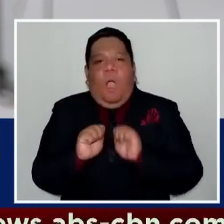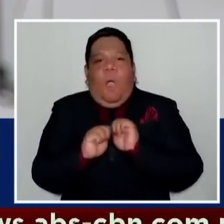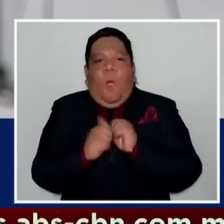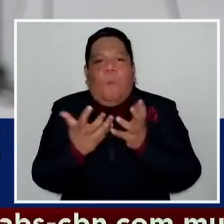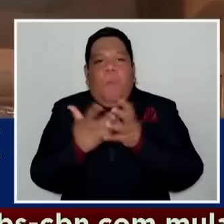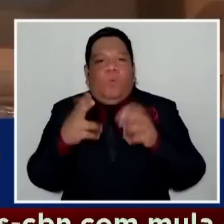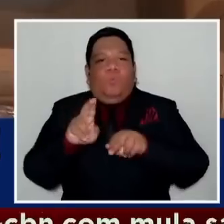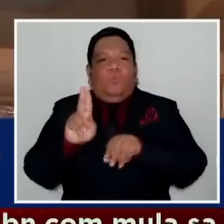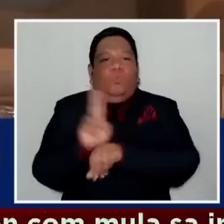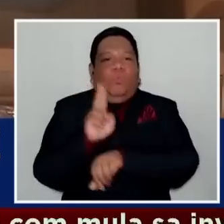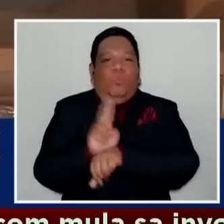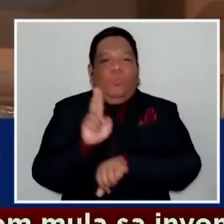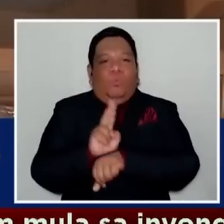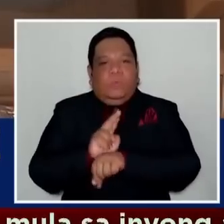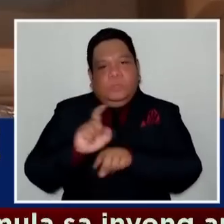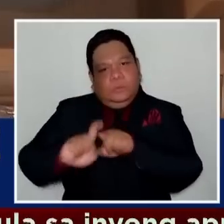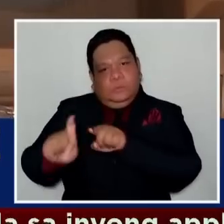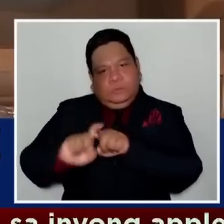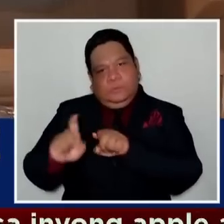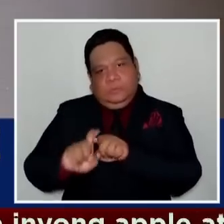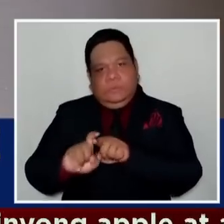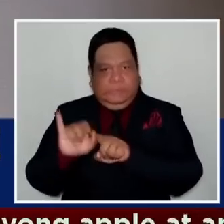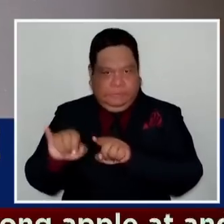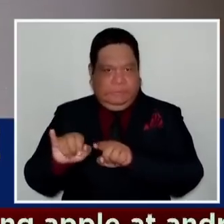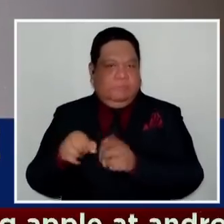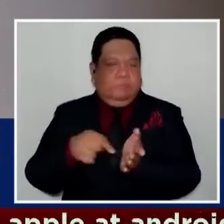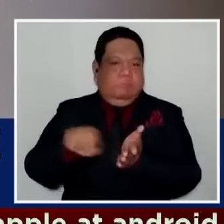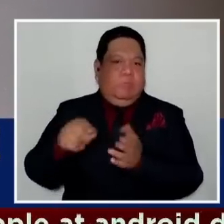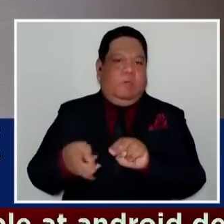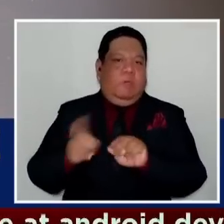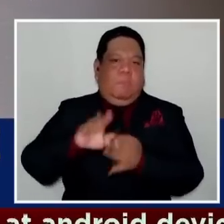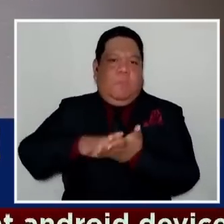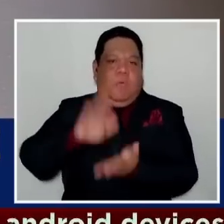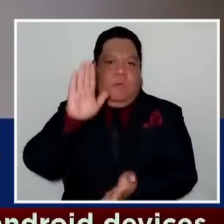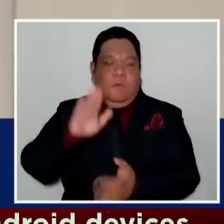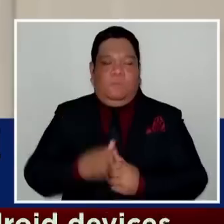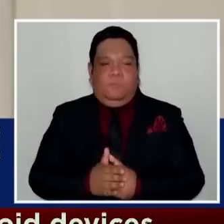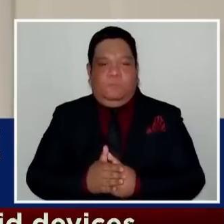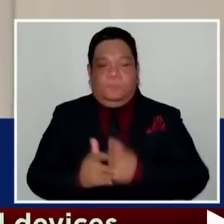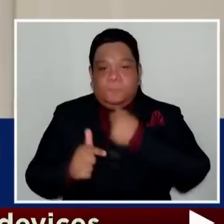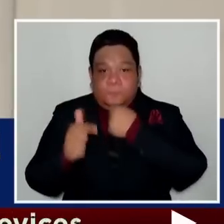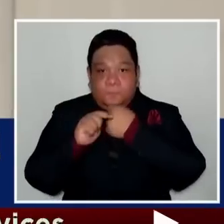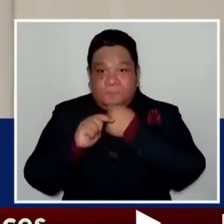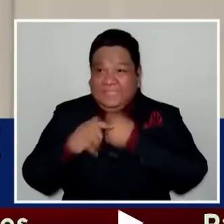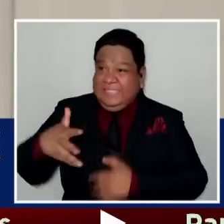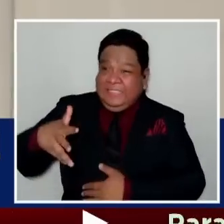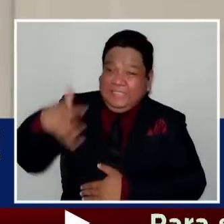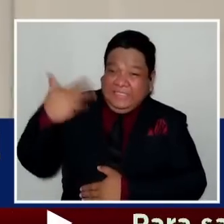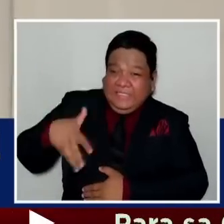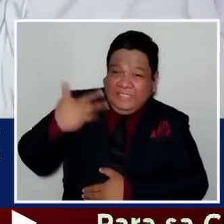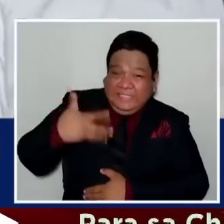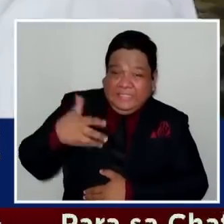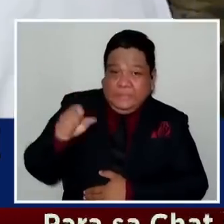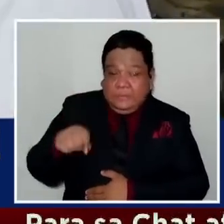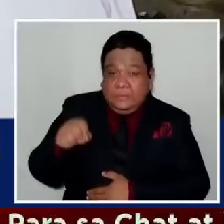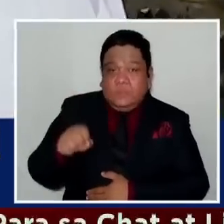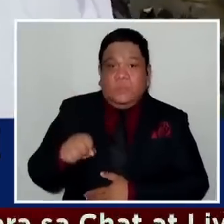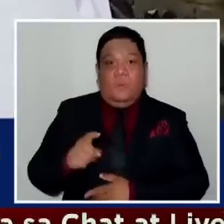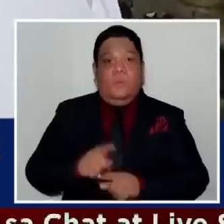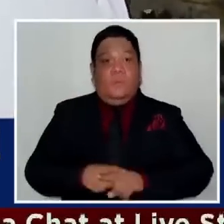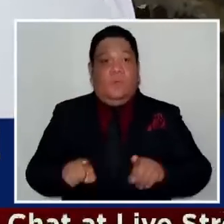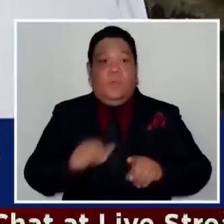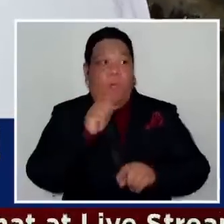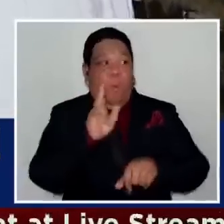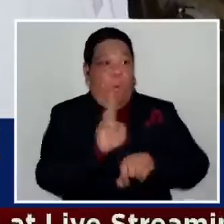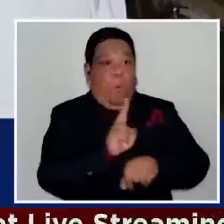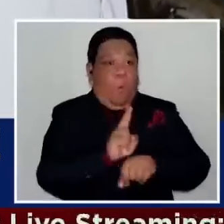you consume. Sa tindi ng init, kahit hindi nadagdagan ang oras ng gamit sa cooling devices, pwede pa